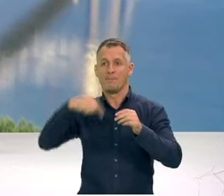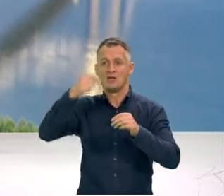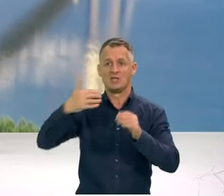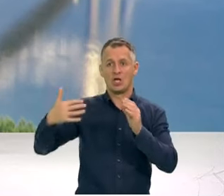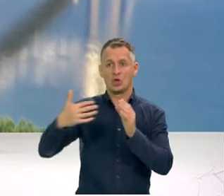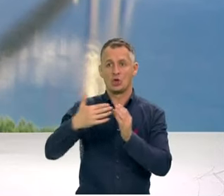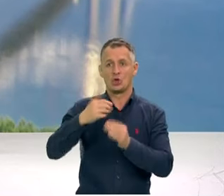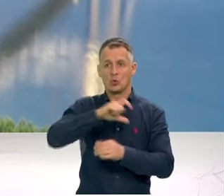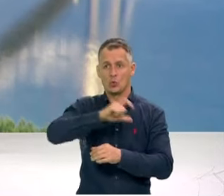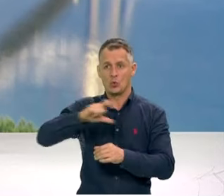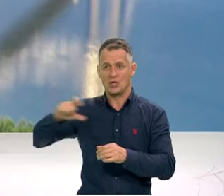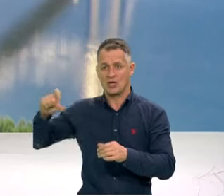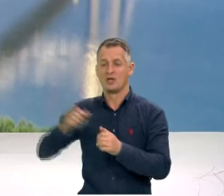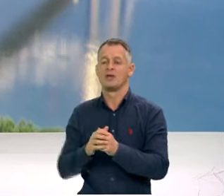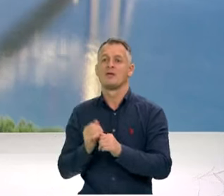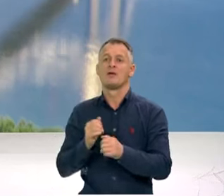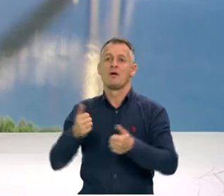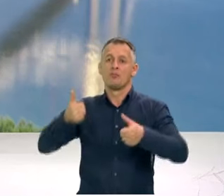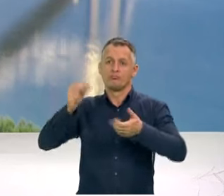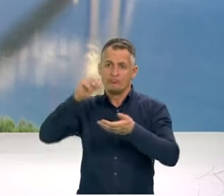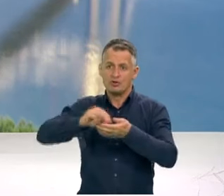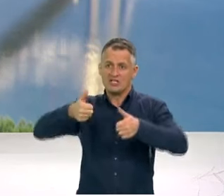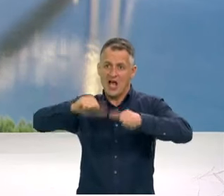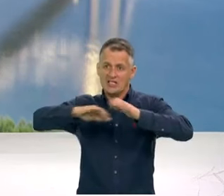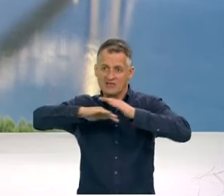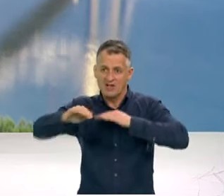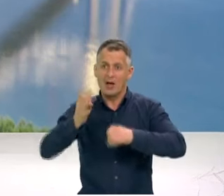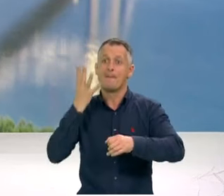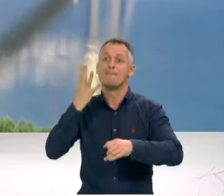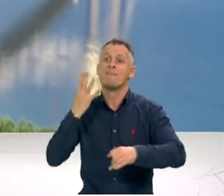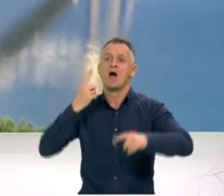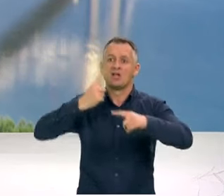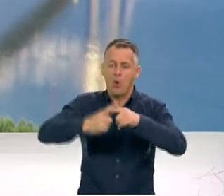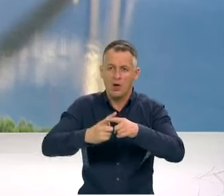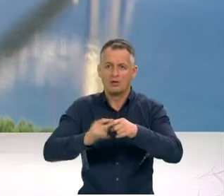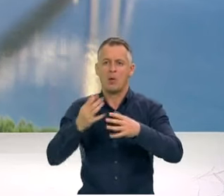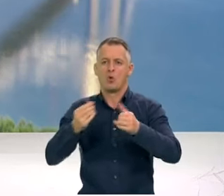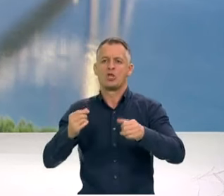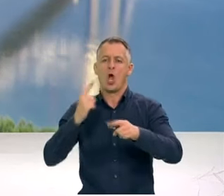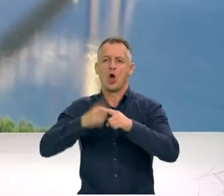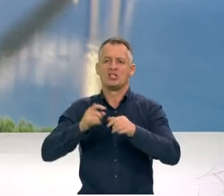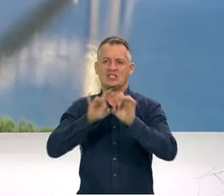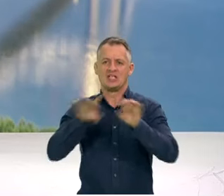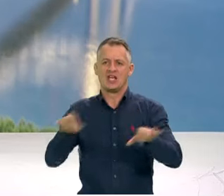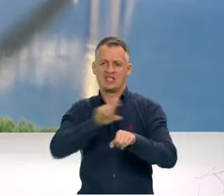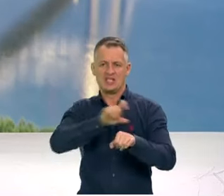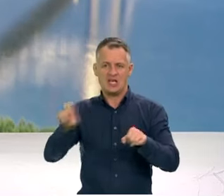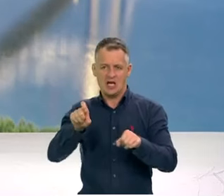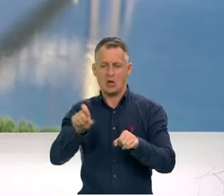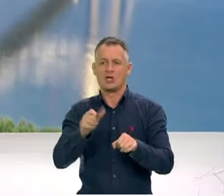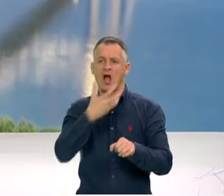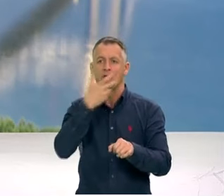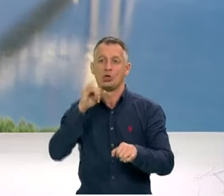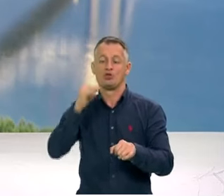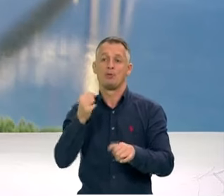este asfaltat a patra oară până acum pe pot s a circulat numai cu restricții iar șoseaua a fost de mai multe ori stricată din cauza căldurii și a